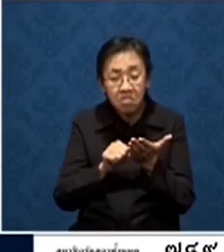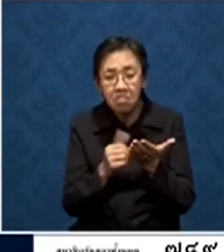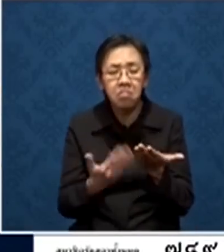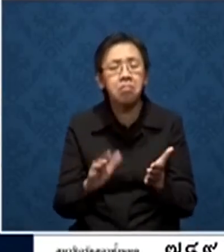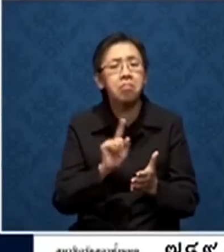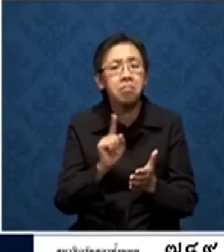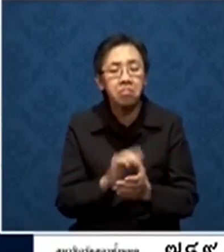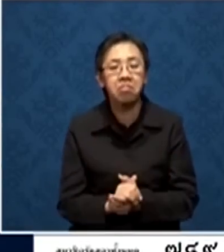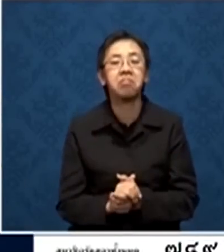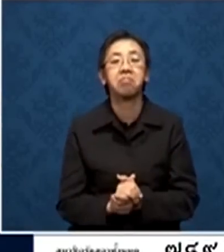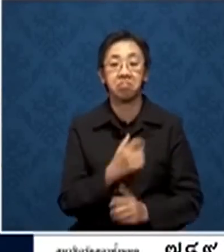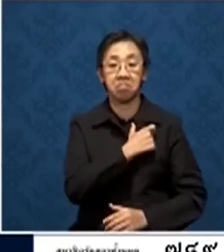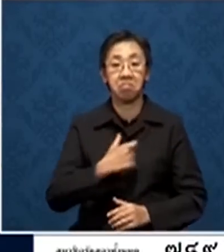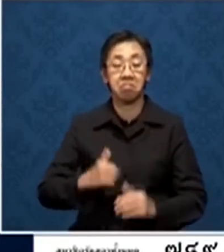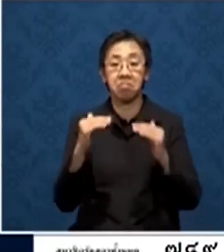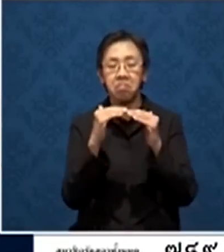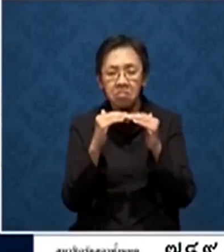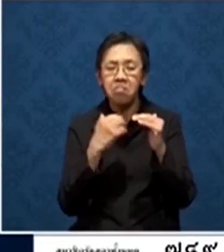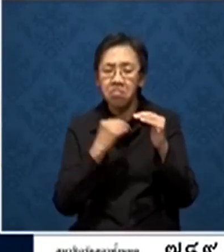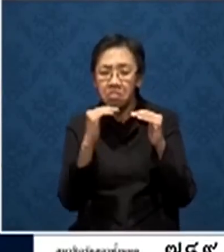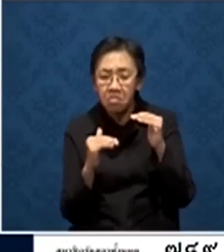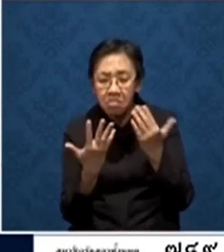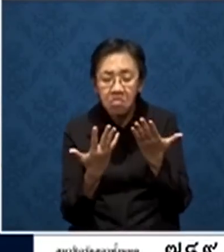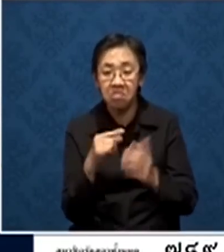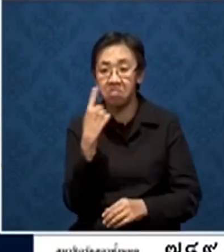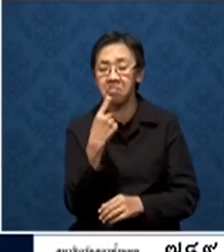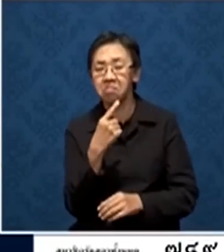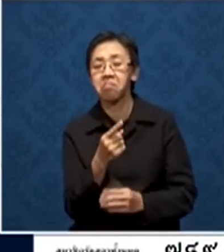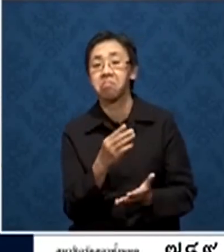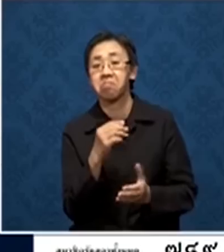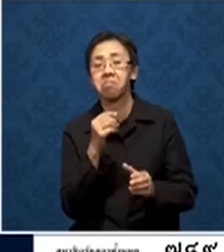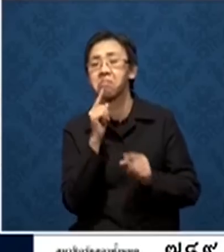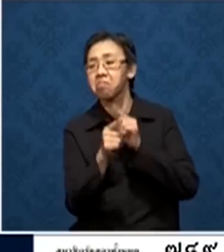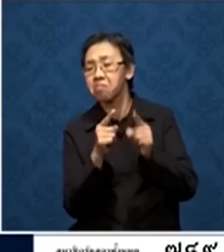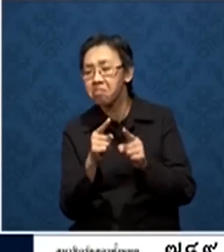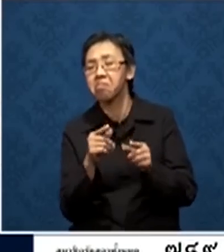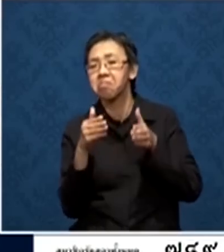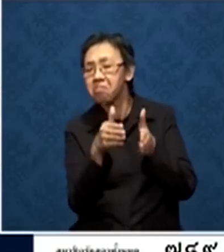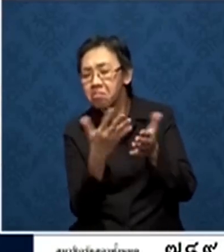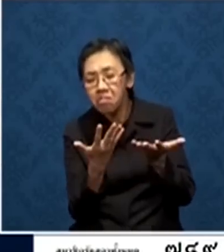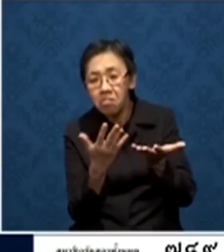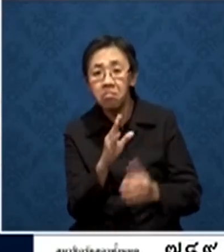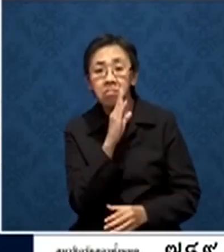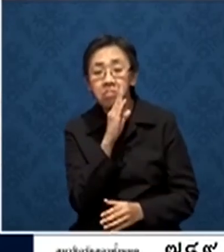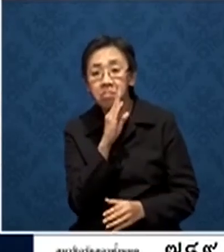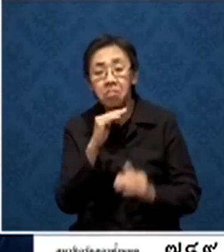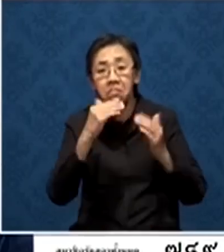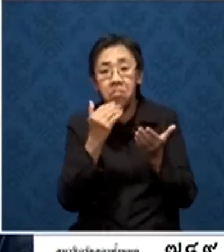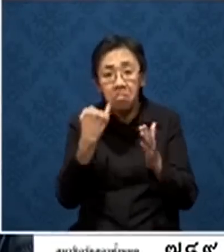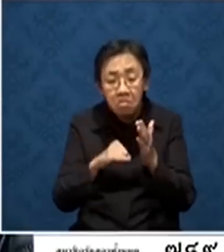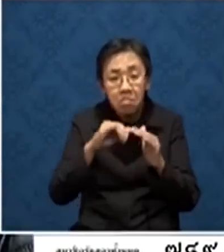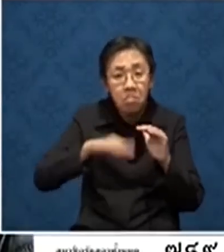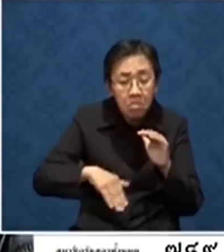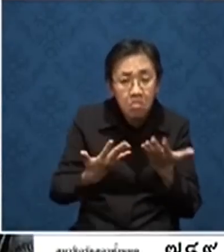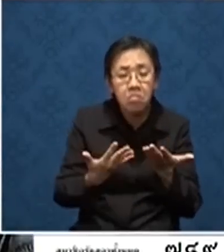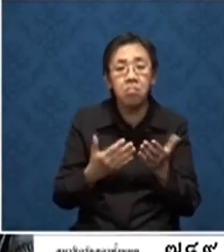พระมหากษัตริย์และเลิกโทษให้ผู้ที่ละเมิดพระมหากษัตริย์รวมไปถึงไม่เอาผิดไม่ลงโทษ